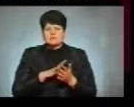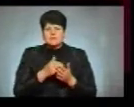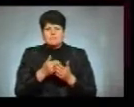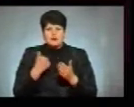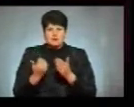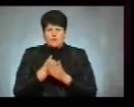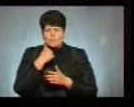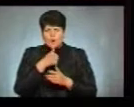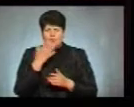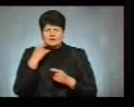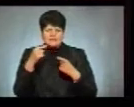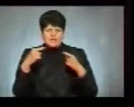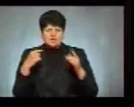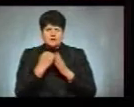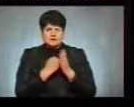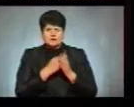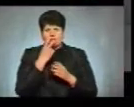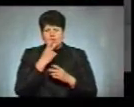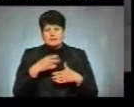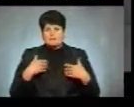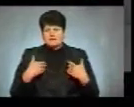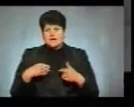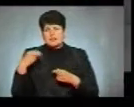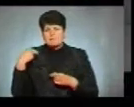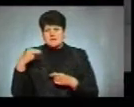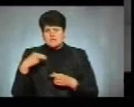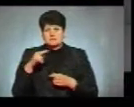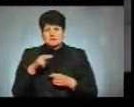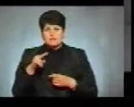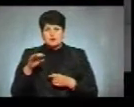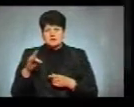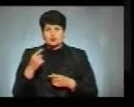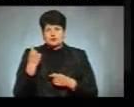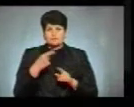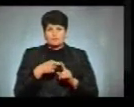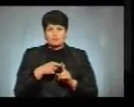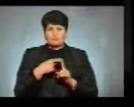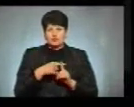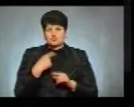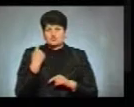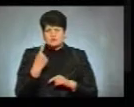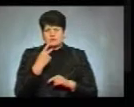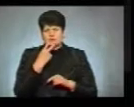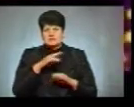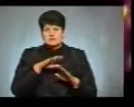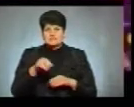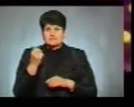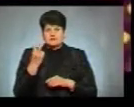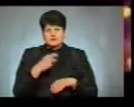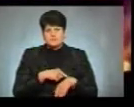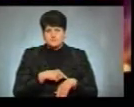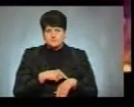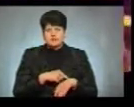Новим роком, коли на інших телеканалах показували привітання президента Петра Порошенка, телеканал «1+1» показав його після 12-ї ночі. На